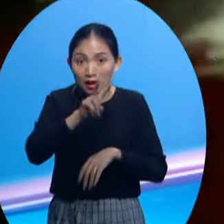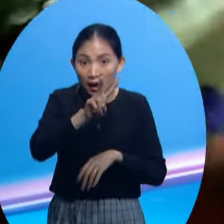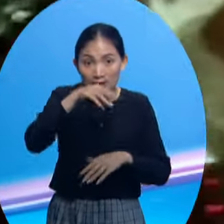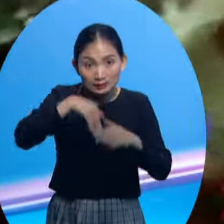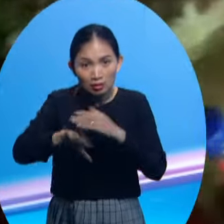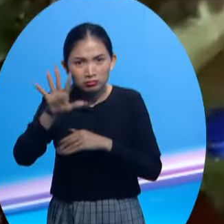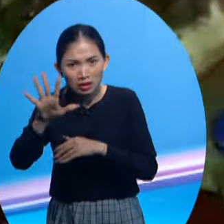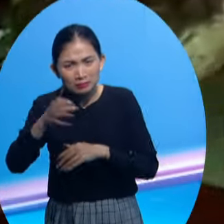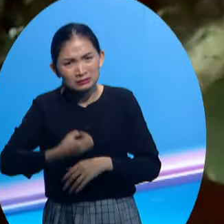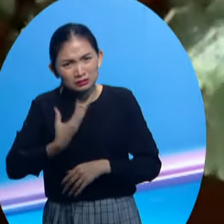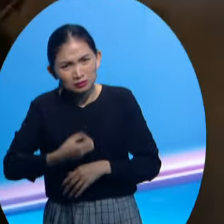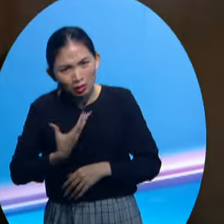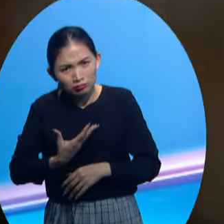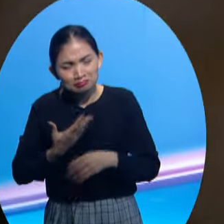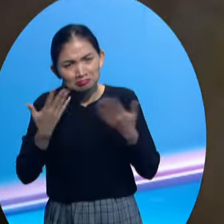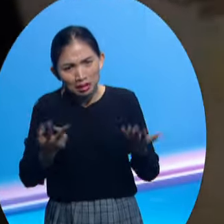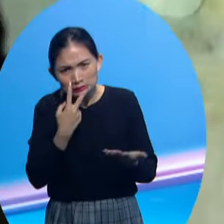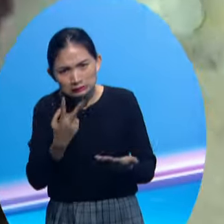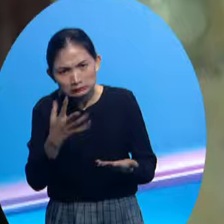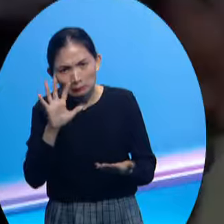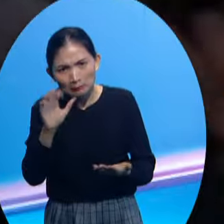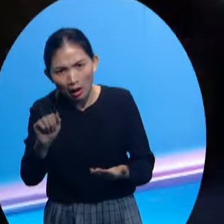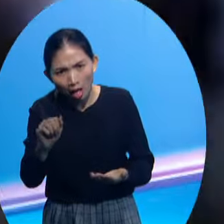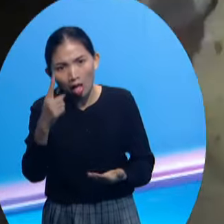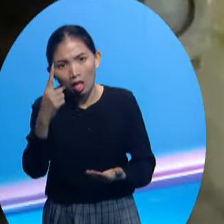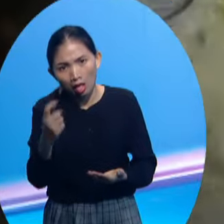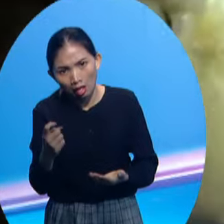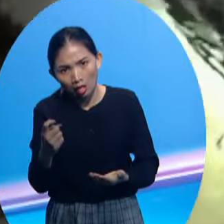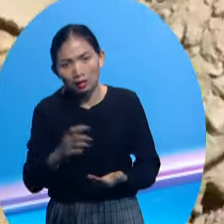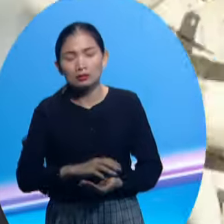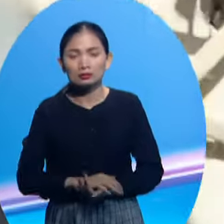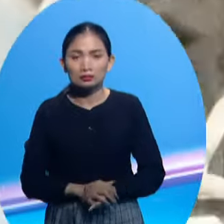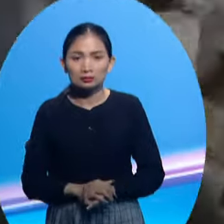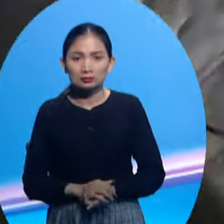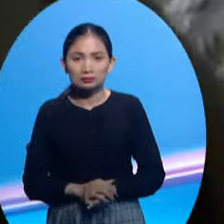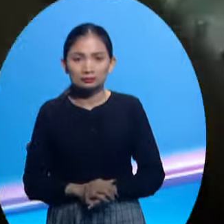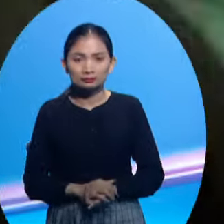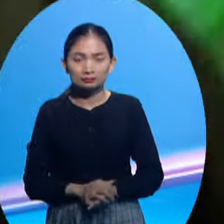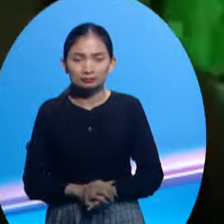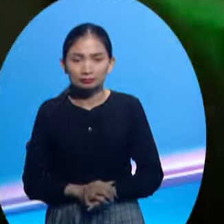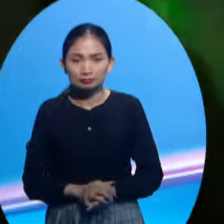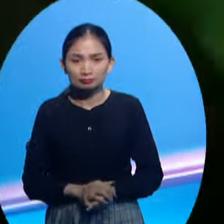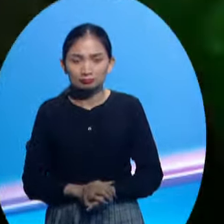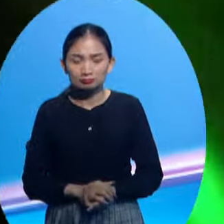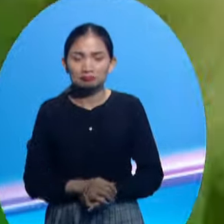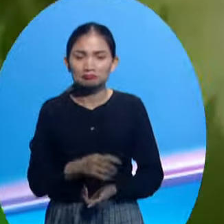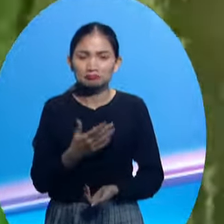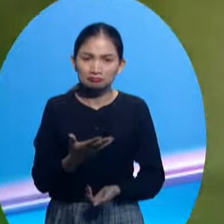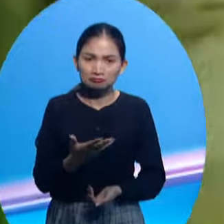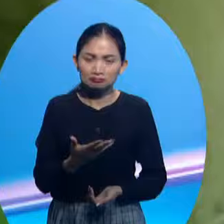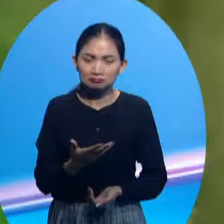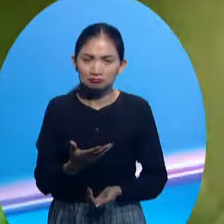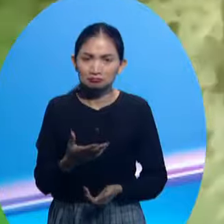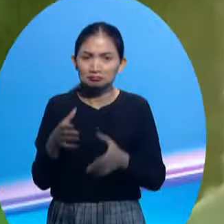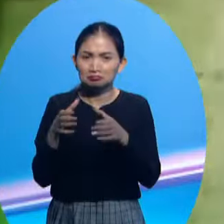họ đã thiệt mạng hamas từng cho biết một số con tin đã thiệt mạ tr có vụ tấn công của hamas nhằm vào gaza nhóm này cũng từng đe dọa